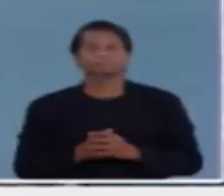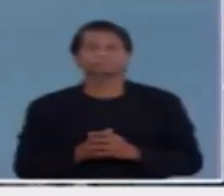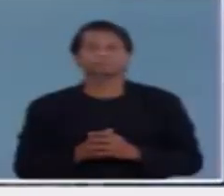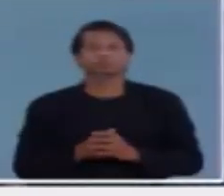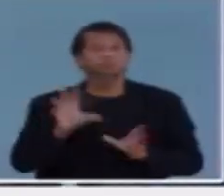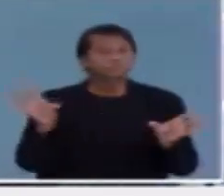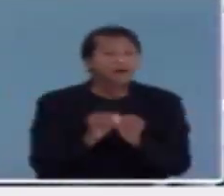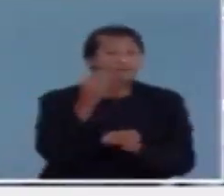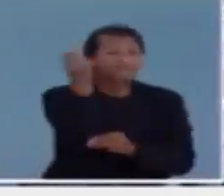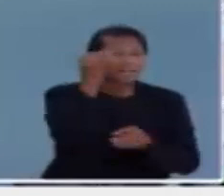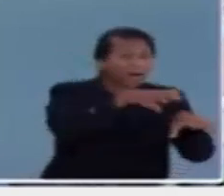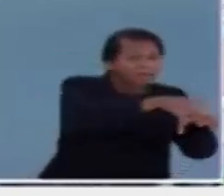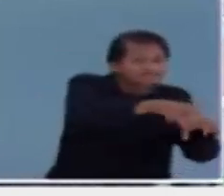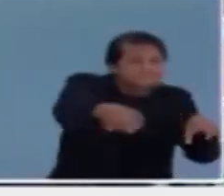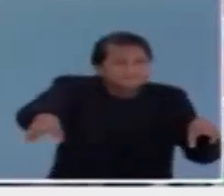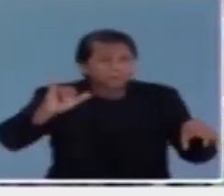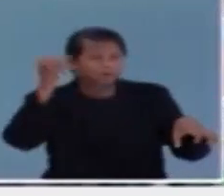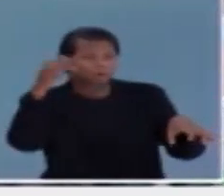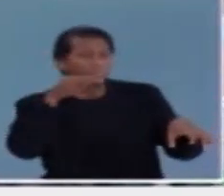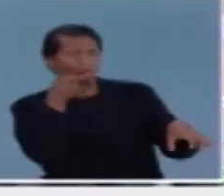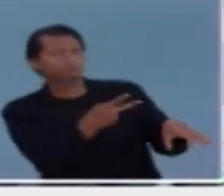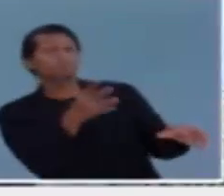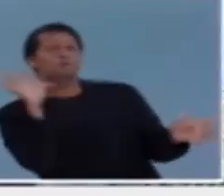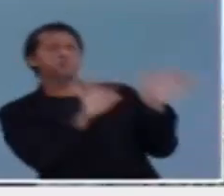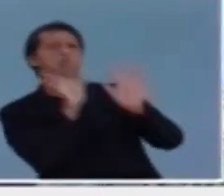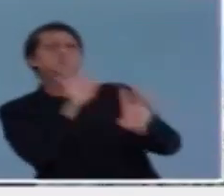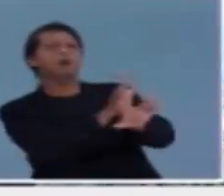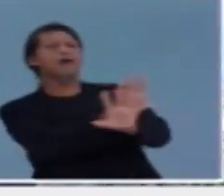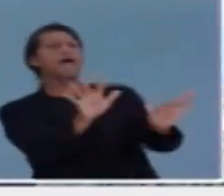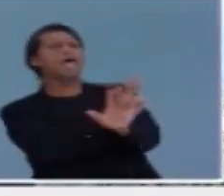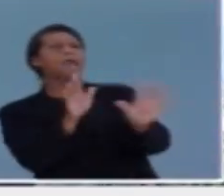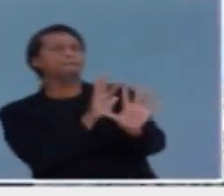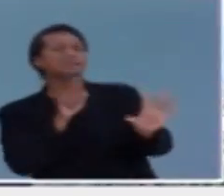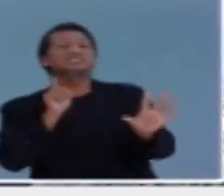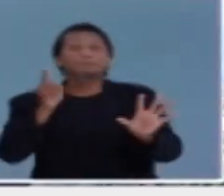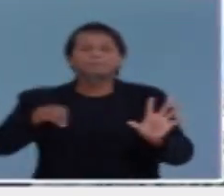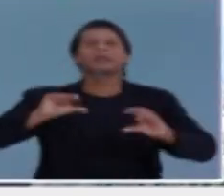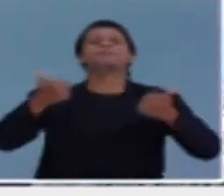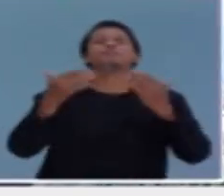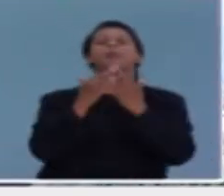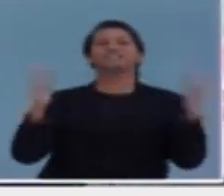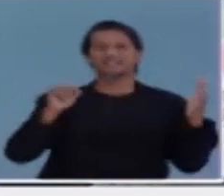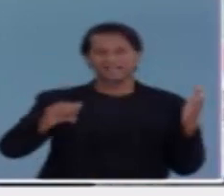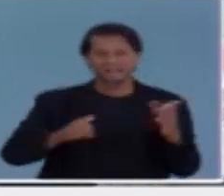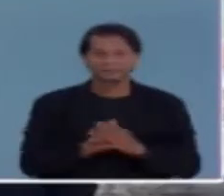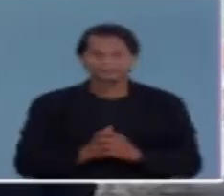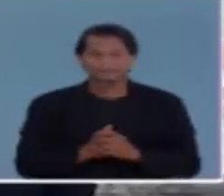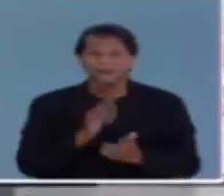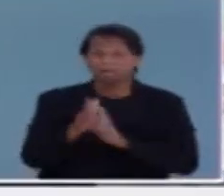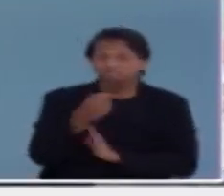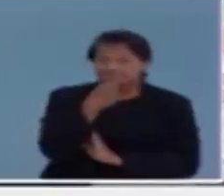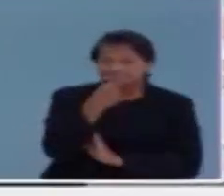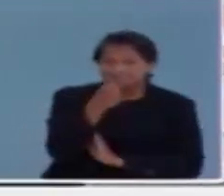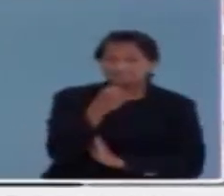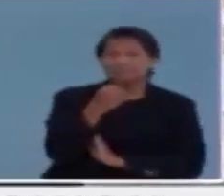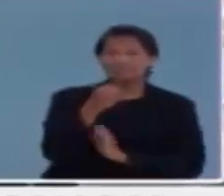Sejumlah objek wisata di Yogyakarta juga ramai dikunjungi wisatawan untuk mengisi libur panjang. Salah satunya di Heha Sky View